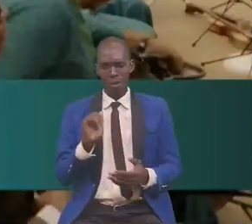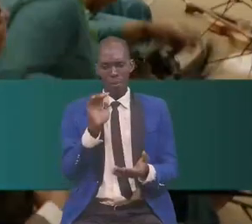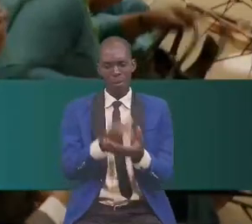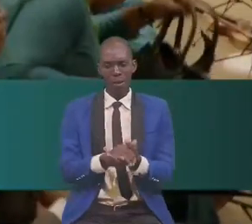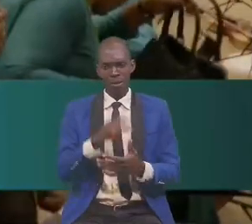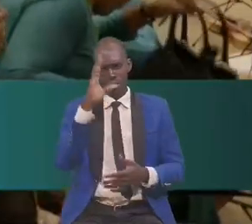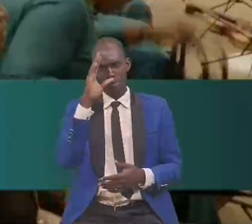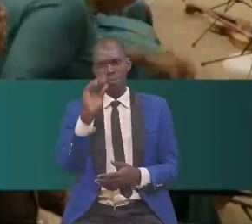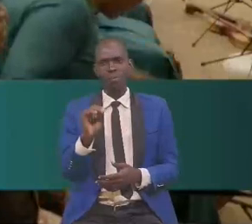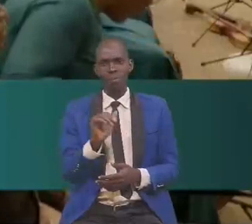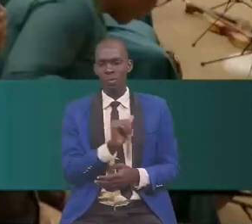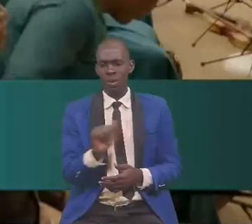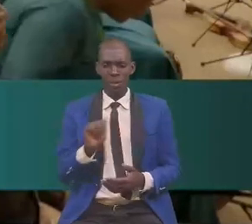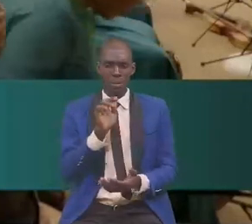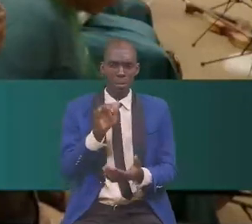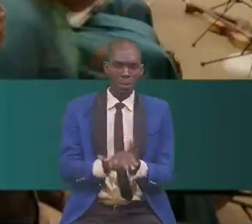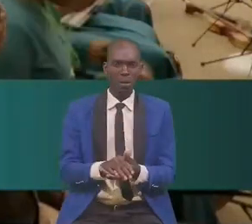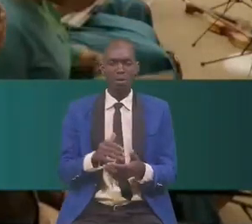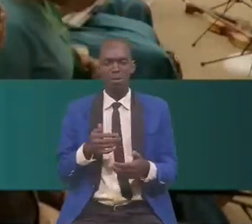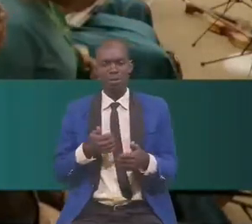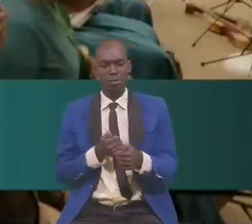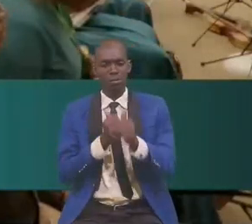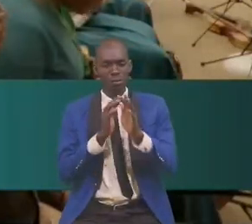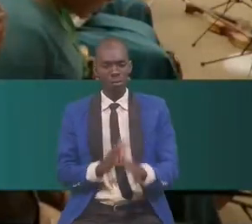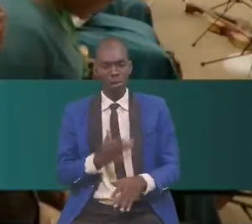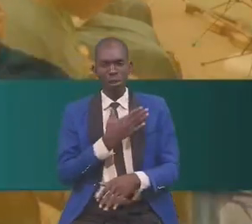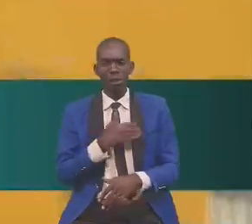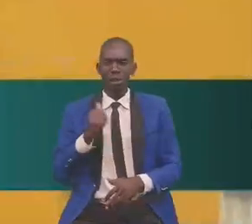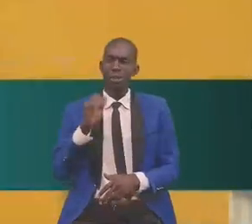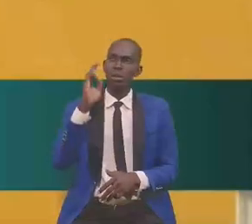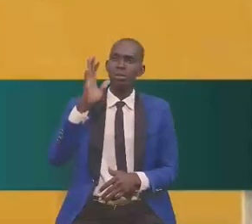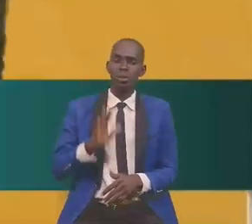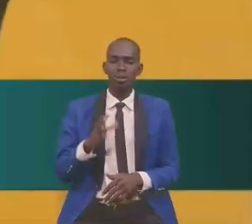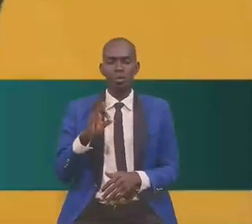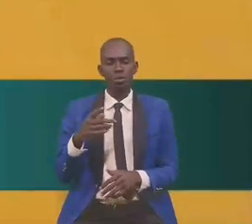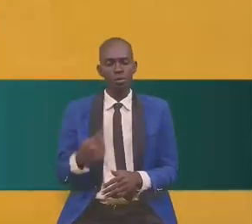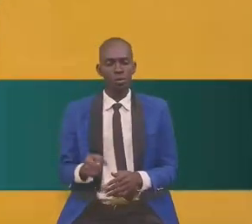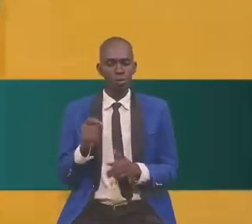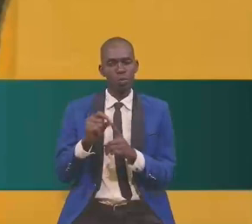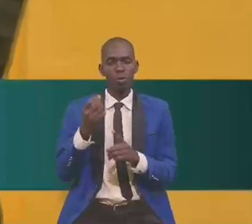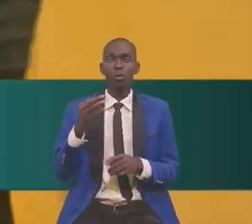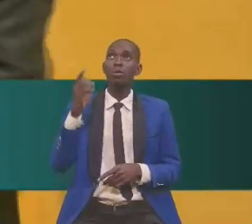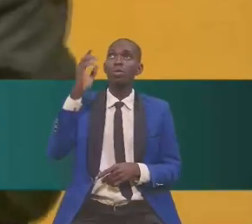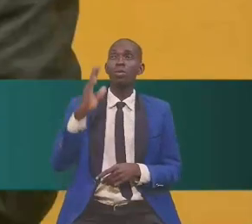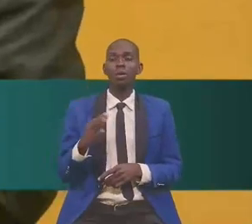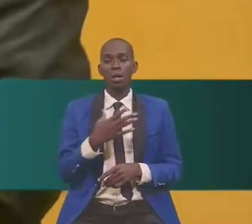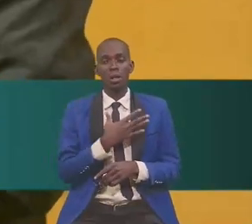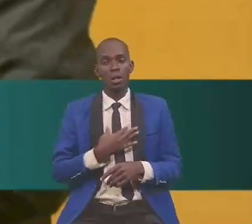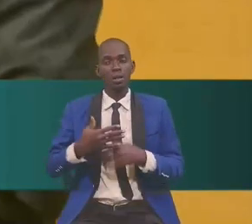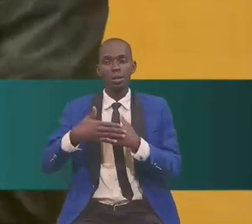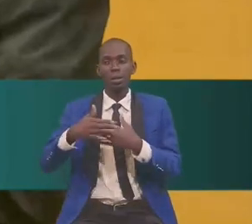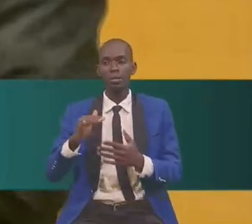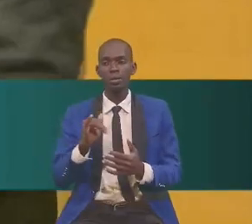apôtre marié et un ministre de l'Évangile. Et on nous dit, après cela, à cause